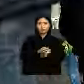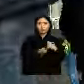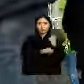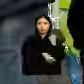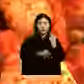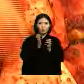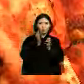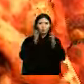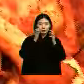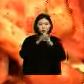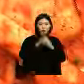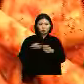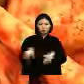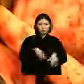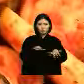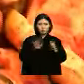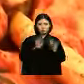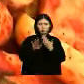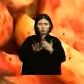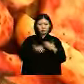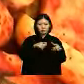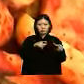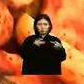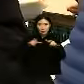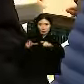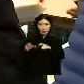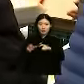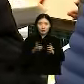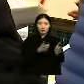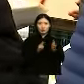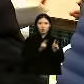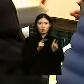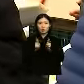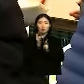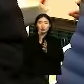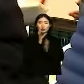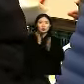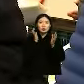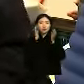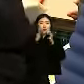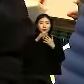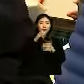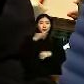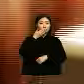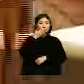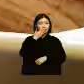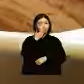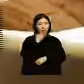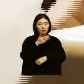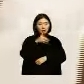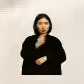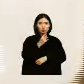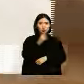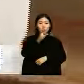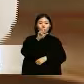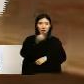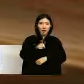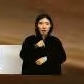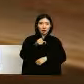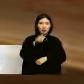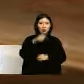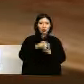배추 김치를 담그고 나면 각 마을별로 준비한 다양한 김치를 맛볼 순서입니다. 총각 김치와